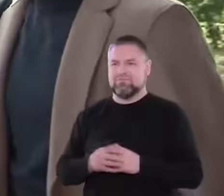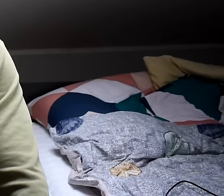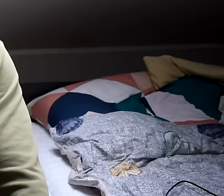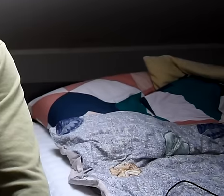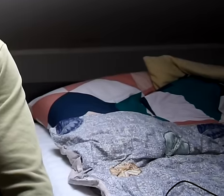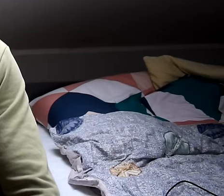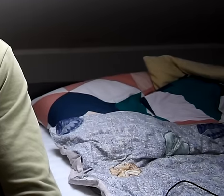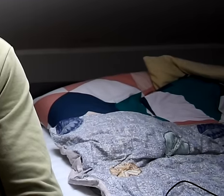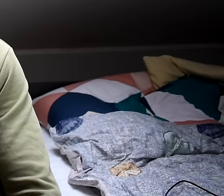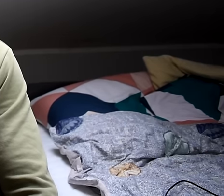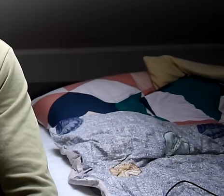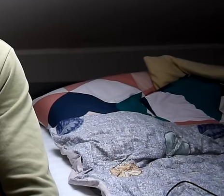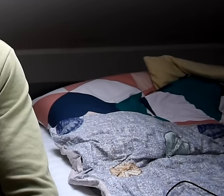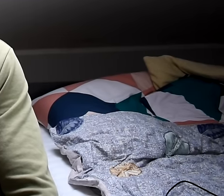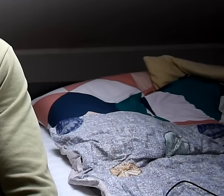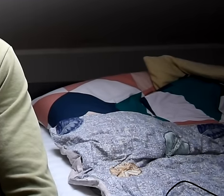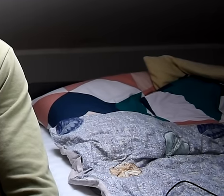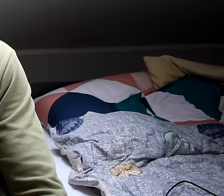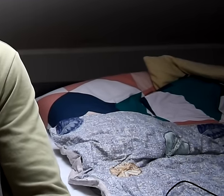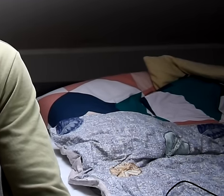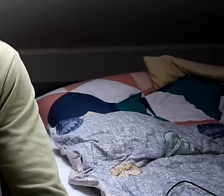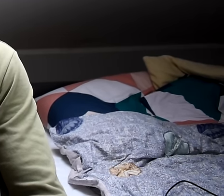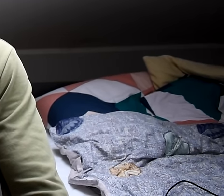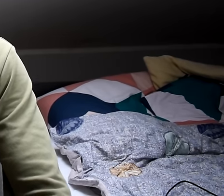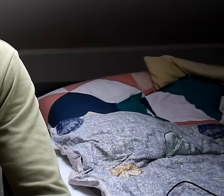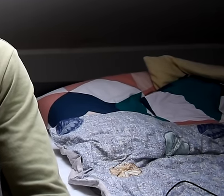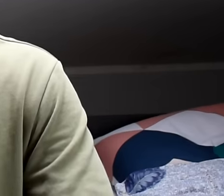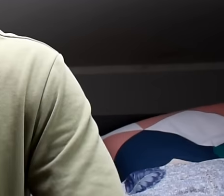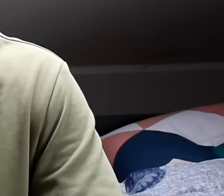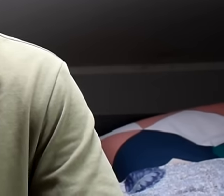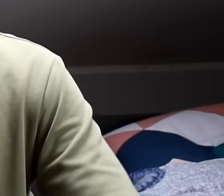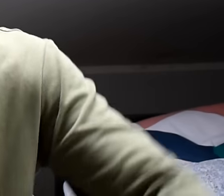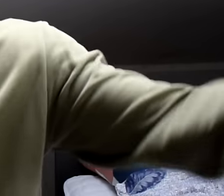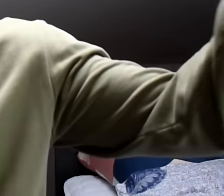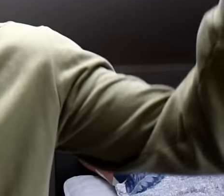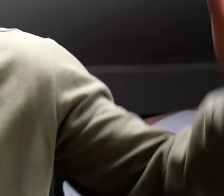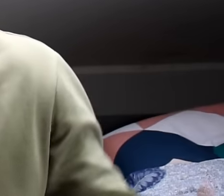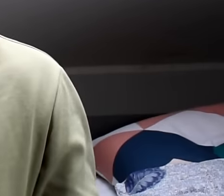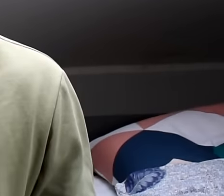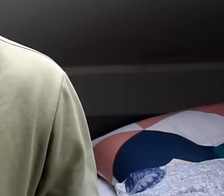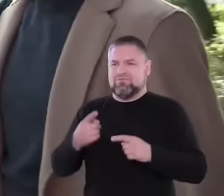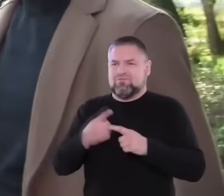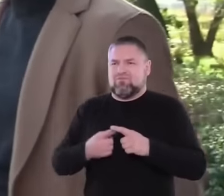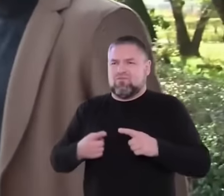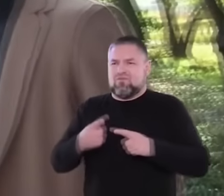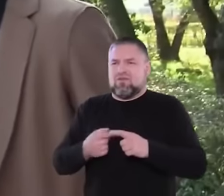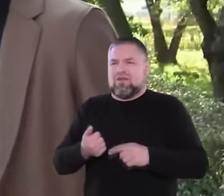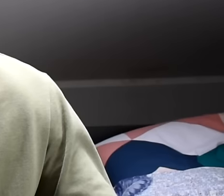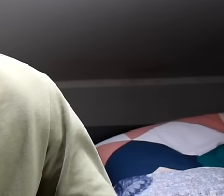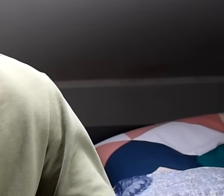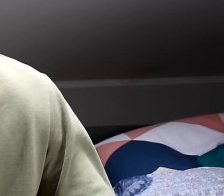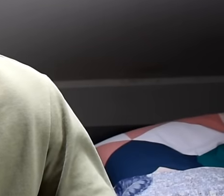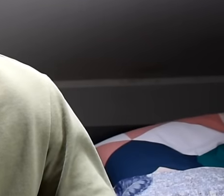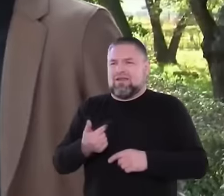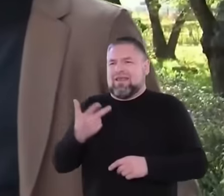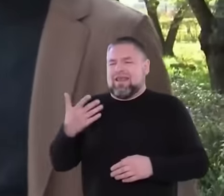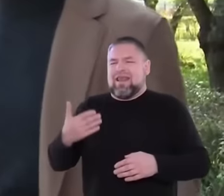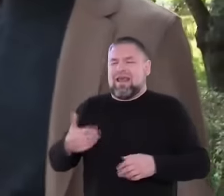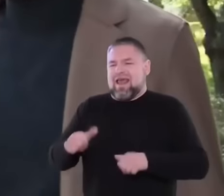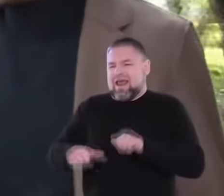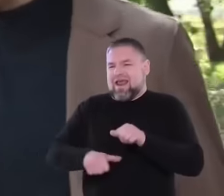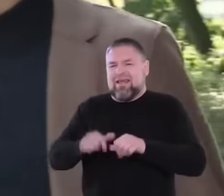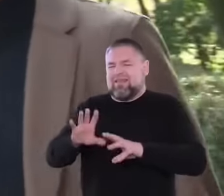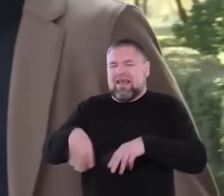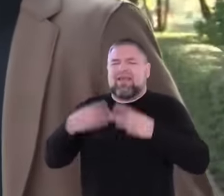trochę. Bobie, mów prosto z mostu, a nie obwijasz bawełnę, nie wiem, a później są zgrzyty w rodzinie. Kilka lat. Kilka lat?